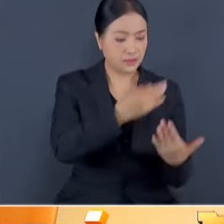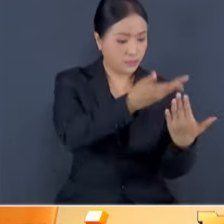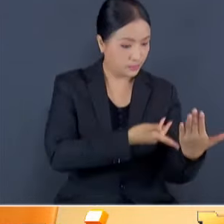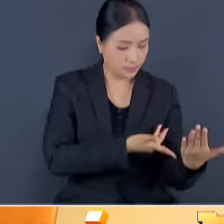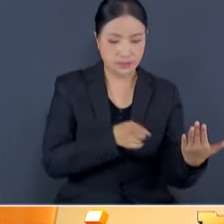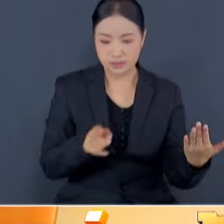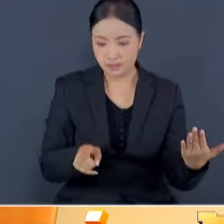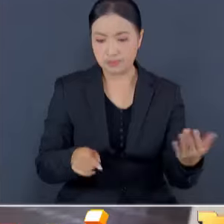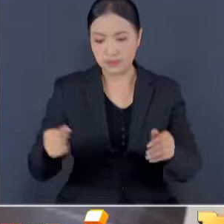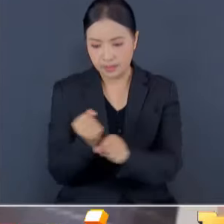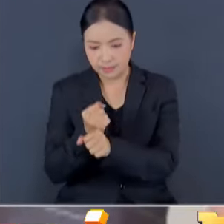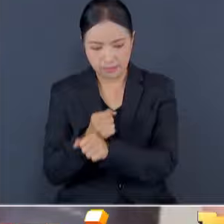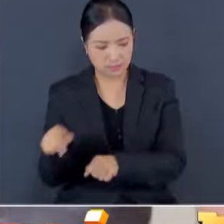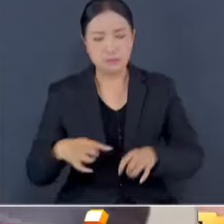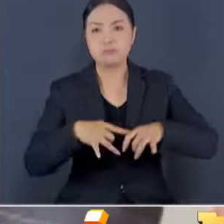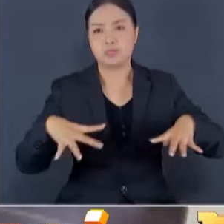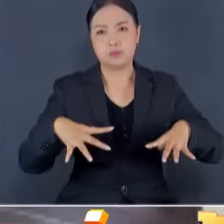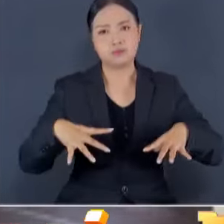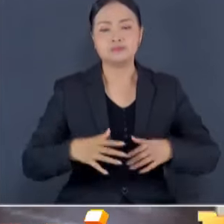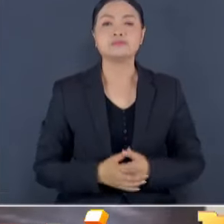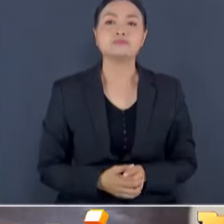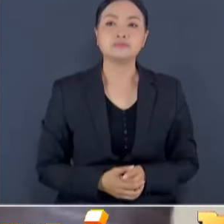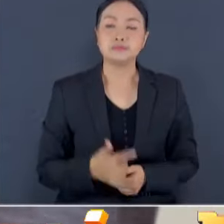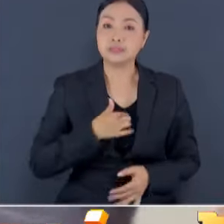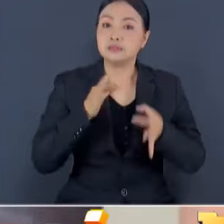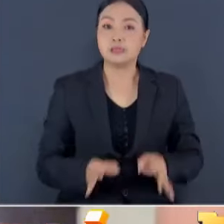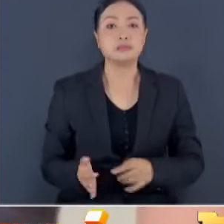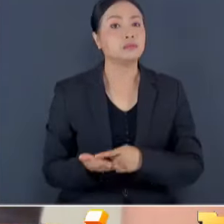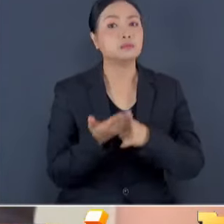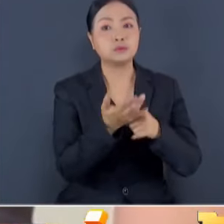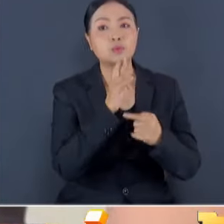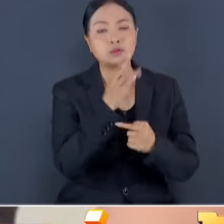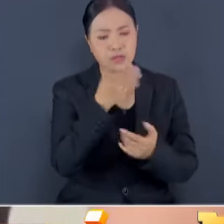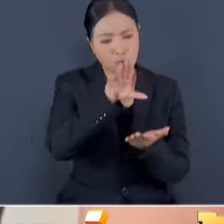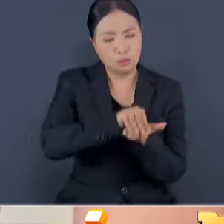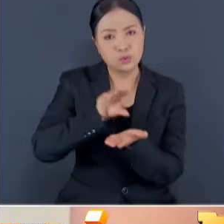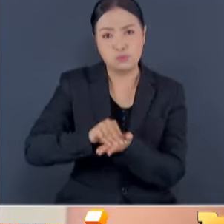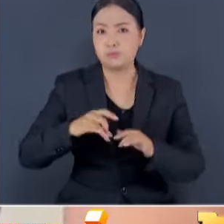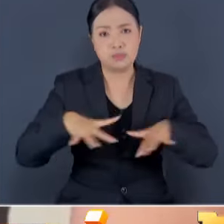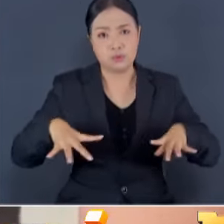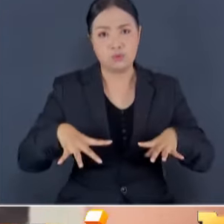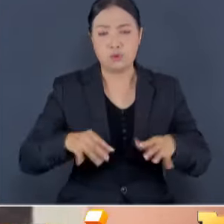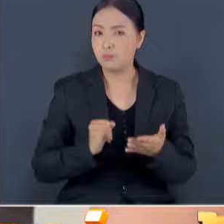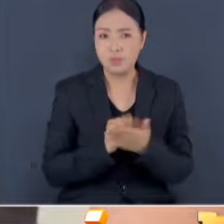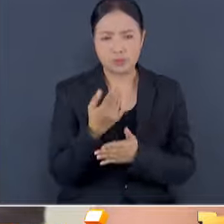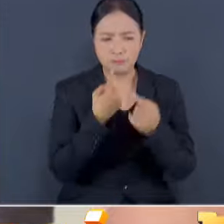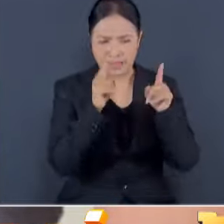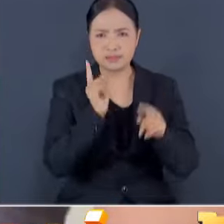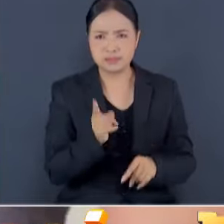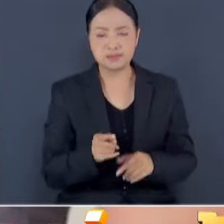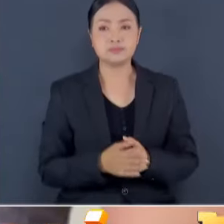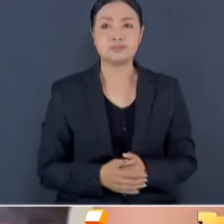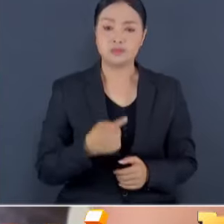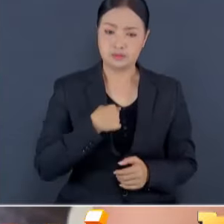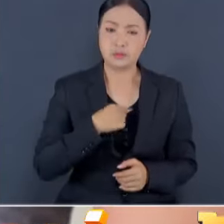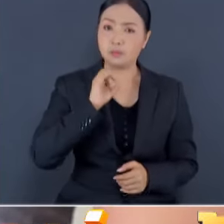ที่ที่กำหนดไว้ค่ะคือครูผู้ร้องเรียนก็บอกว่าที่ตัดสินใจยื่นเนี่ยเพราะว่าก็ข้อมูลมันไม่ถูกต้องจริงๆมันมีความไม่ปกติจริงๆและ